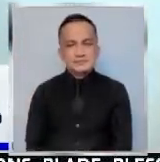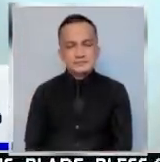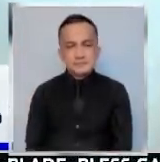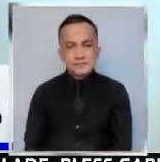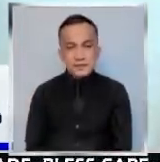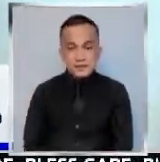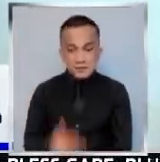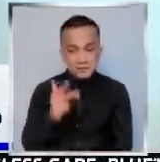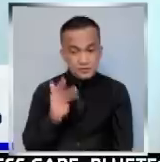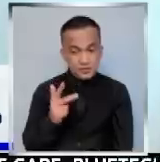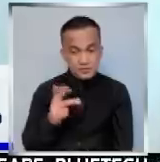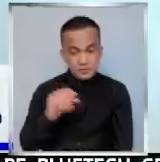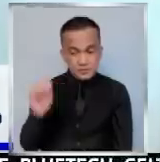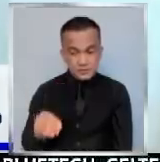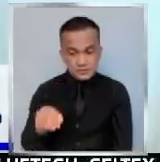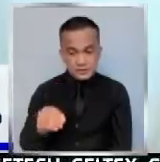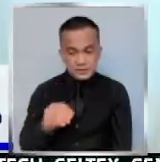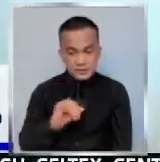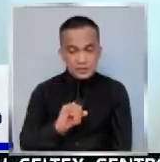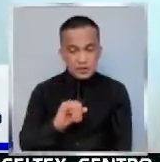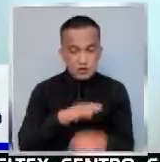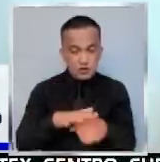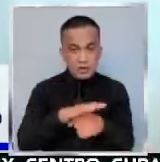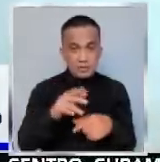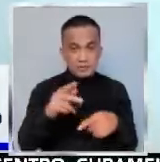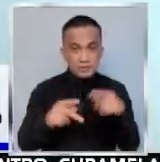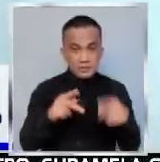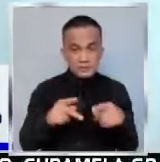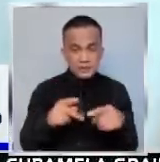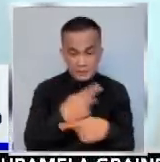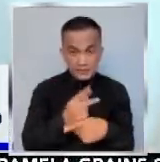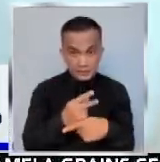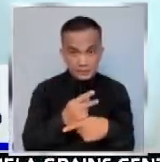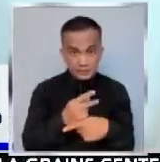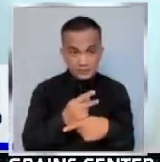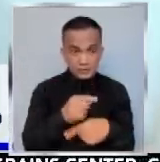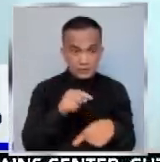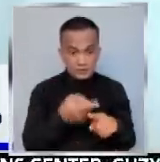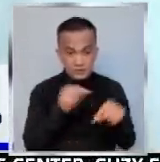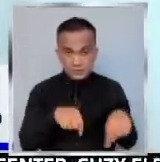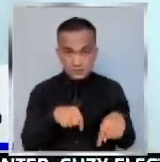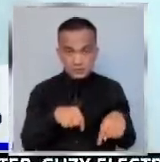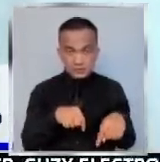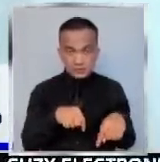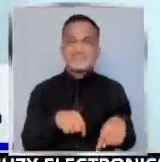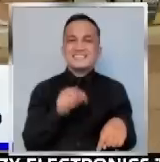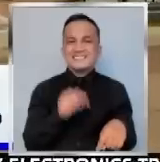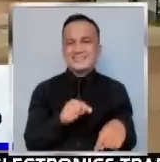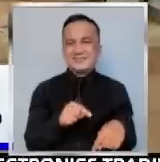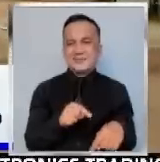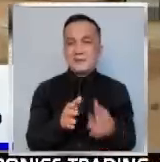30% na indigenous products nila yung galing dito sa yun ang malaking kita